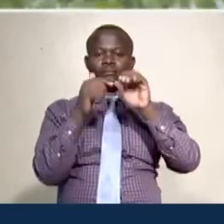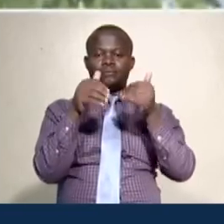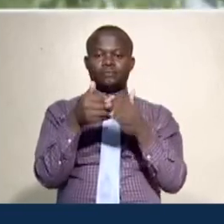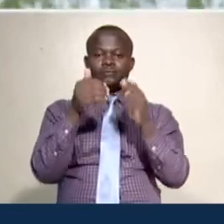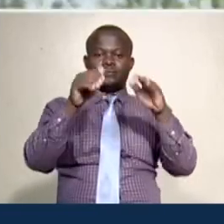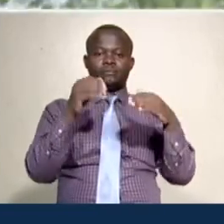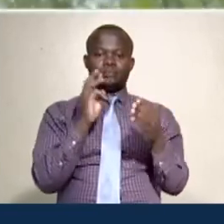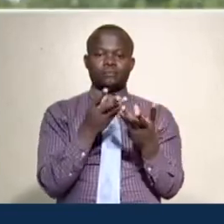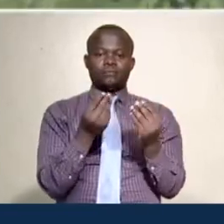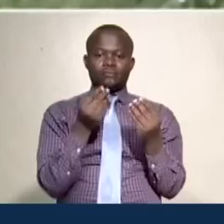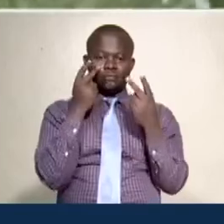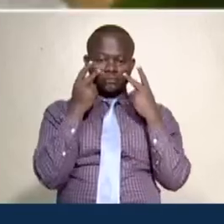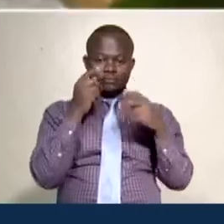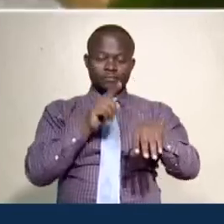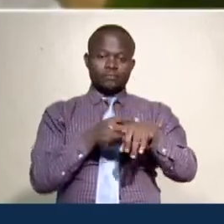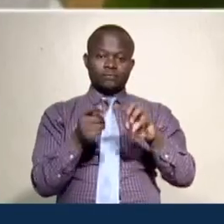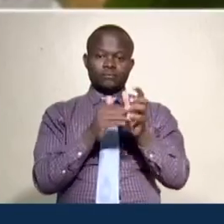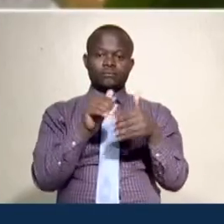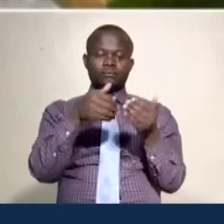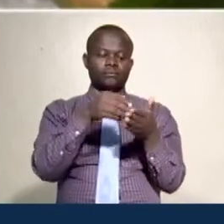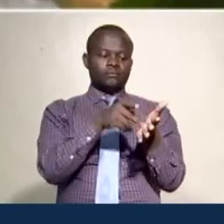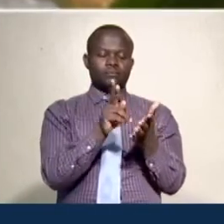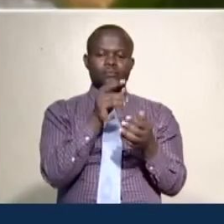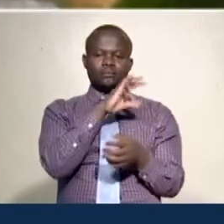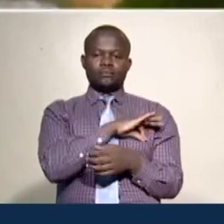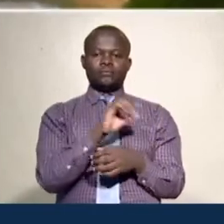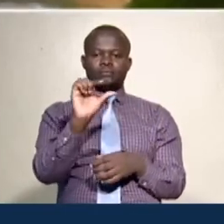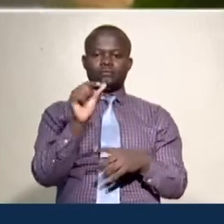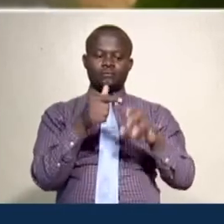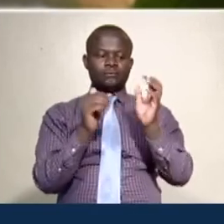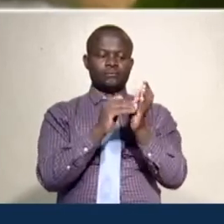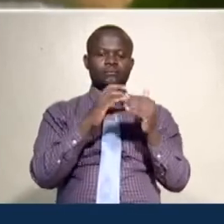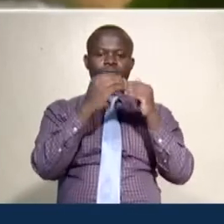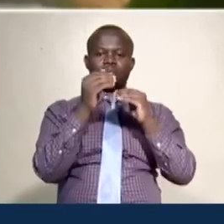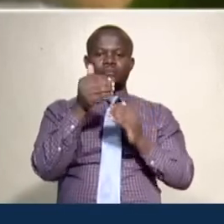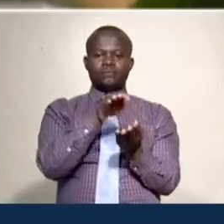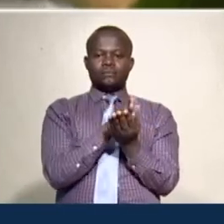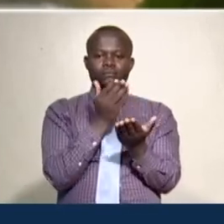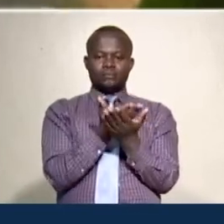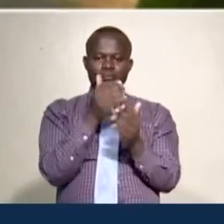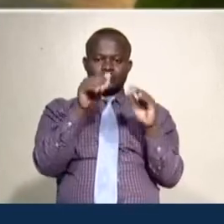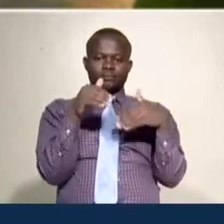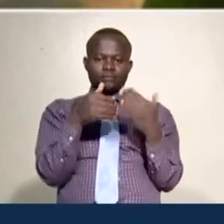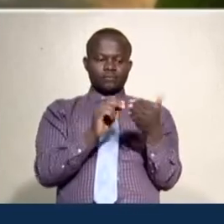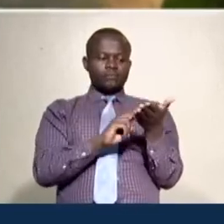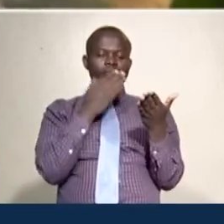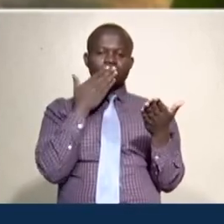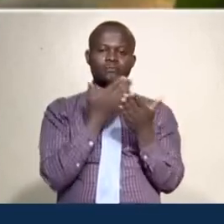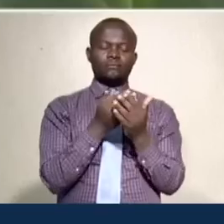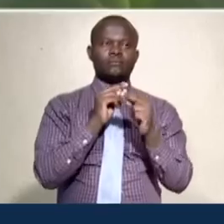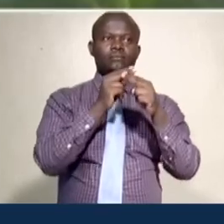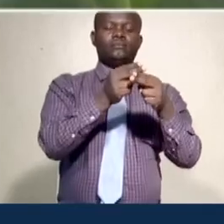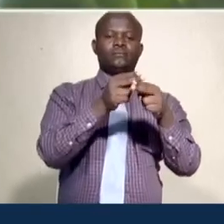abahinzi bazoroherezwa kwibonera igihe ndetse no kwishyura ku nyungu nto gusa ubuyobozi bw'iyi banki busaba abahinzi gukoresha neza iyi